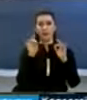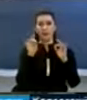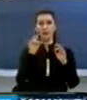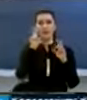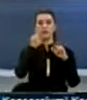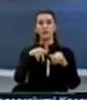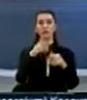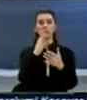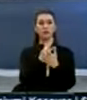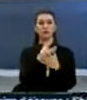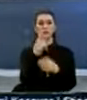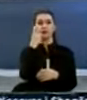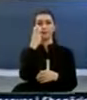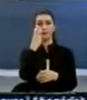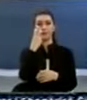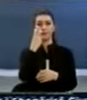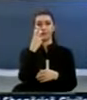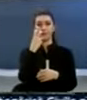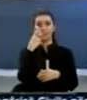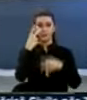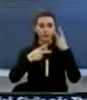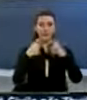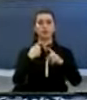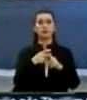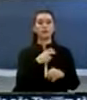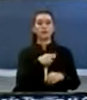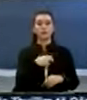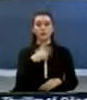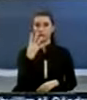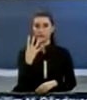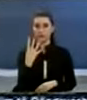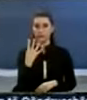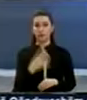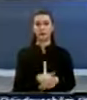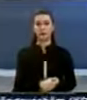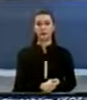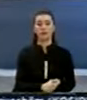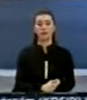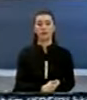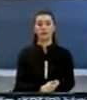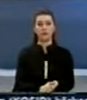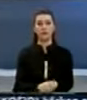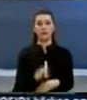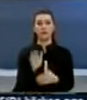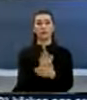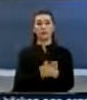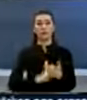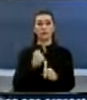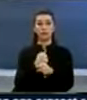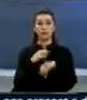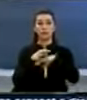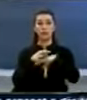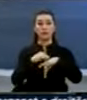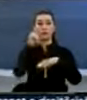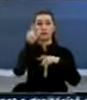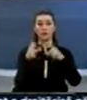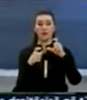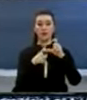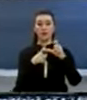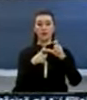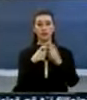janë kryer 200 konografi dhe 4 stendime, ndërsa presi kardiologjia invazive është udhëhequr nga doktor Sami Gjoka për